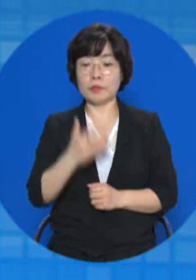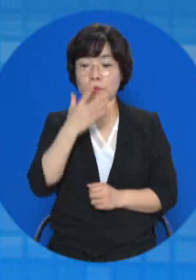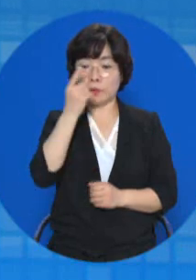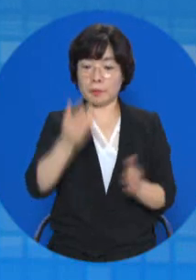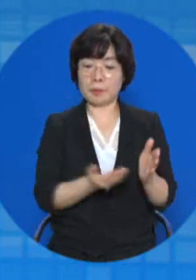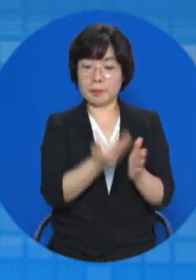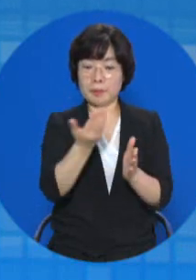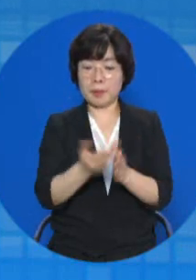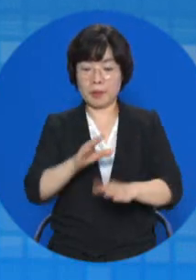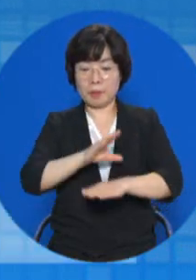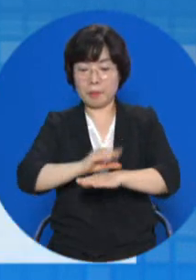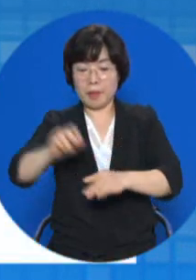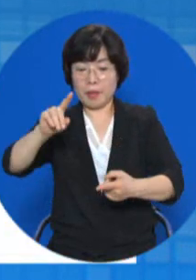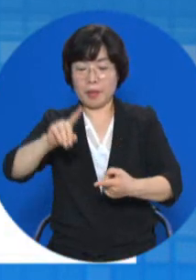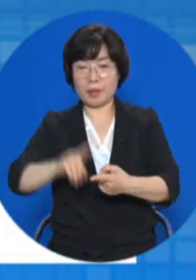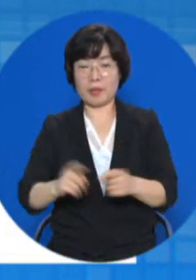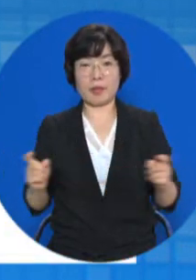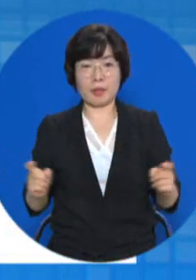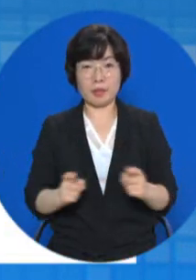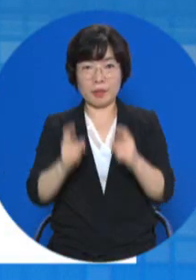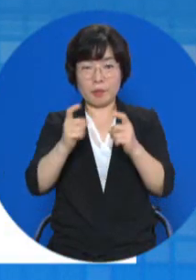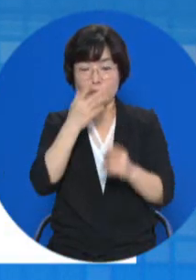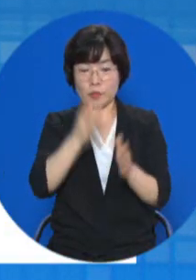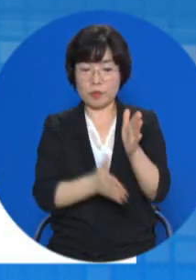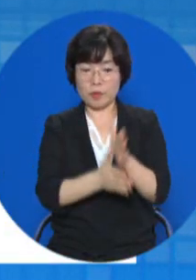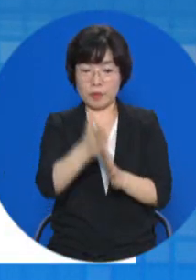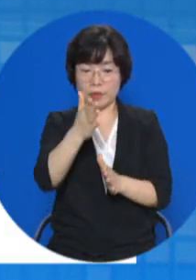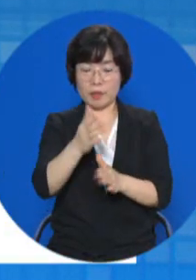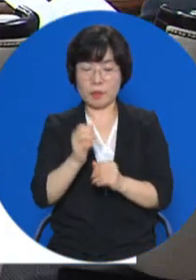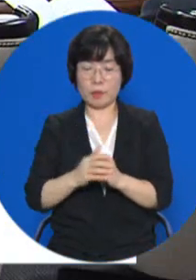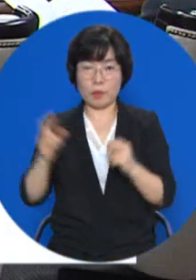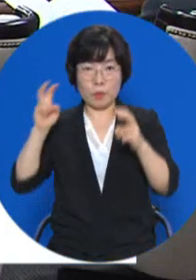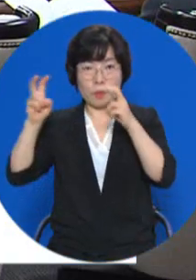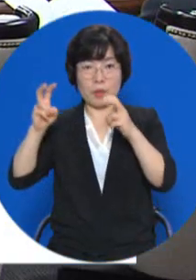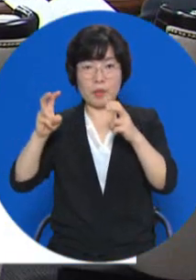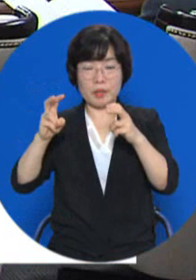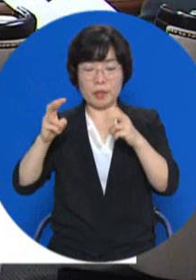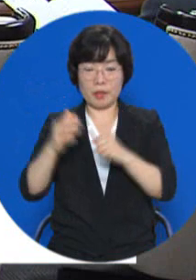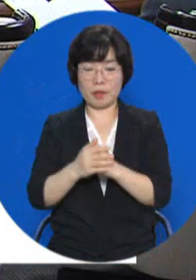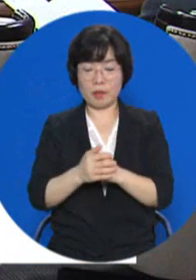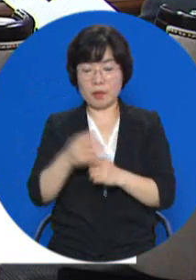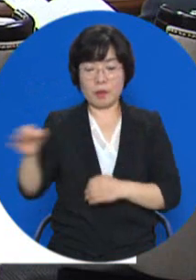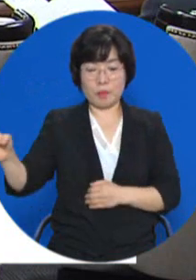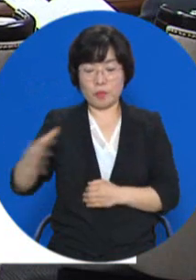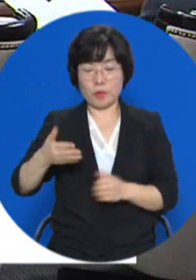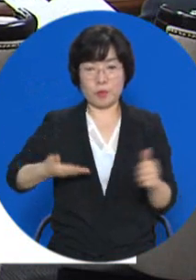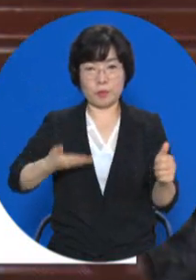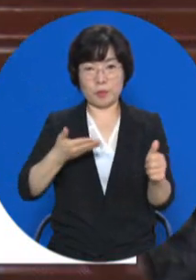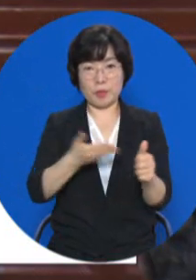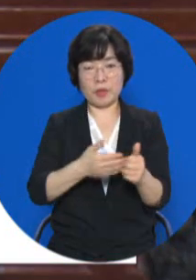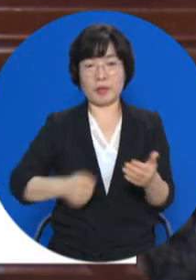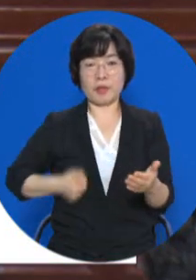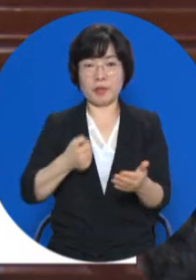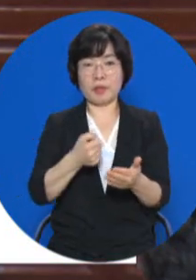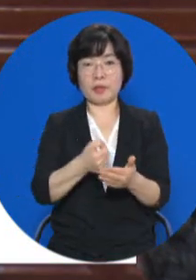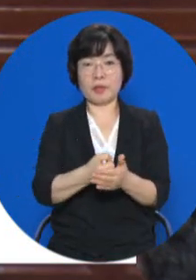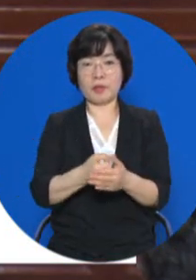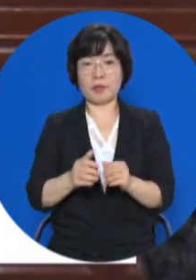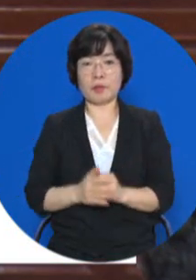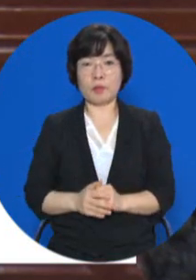순천만 스카이큐브를 둘러싸고 벌어졌던 순천시와 운영업체 간 분쟁이 무상 기부로 결론났습니다. 순천시에